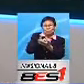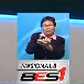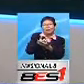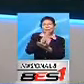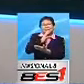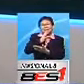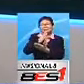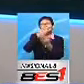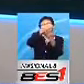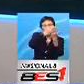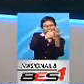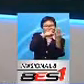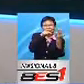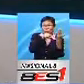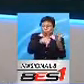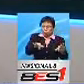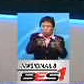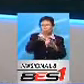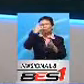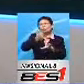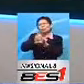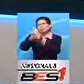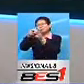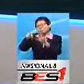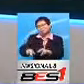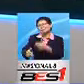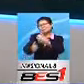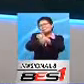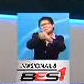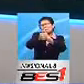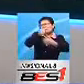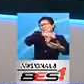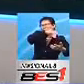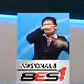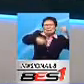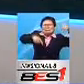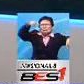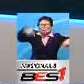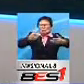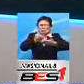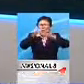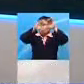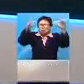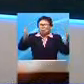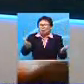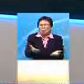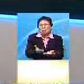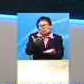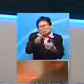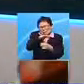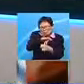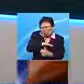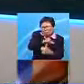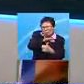berpendapat langkah itu kritikal untuk membantu rakyat berdepan risiko ketidaktentuan ekonomi global yang dijangka memberi tekanan